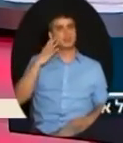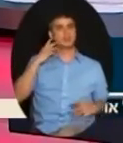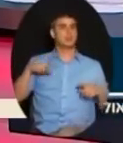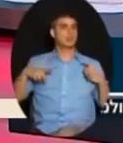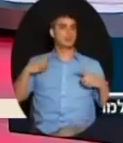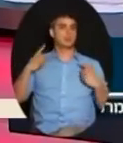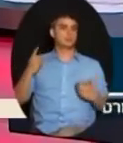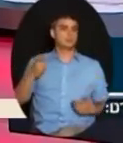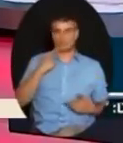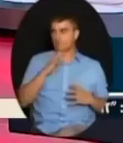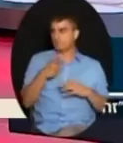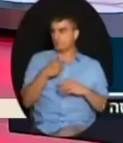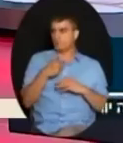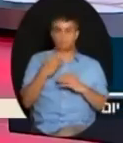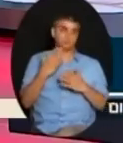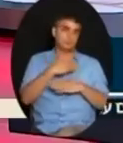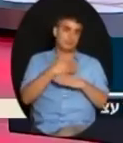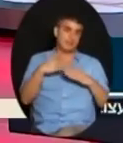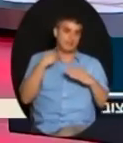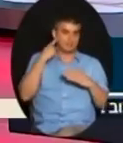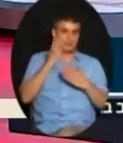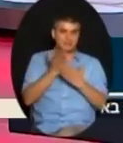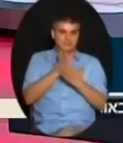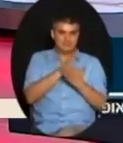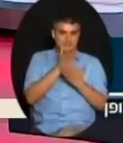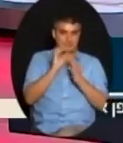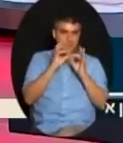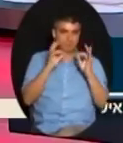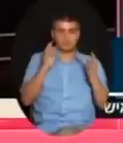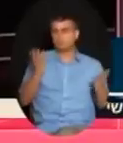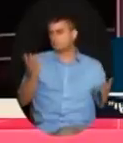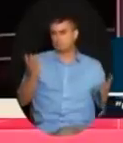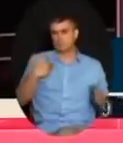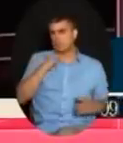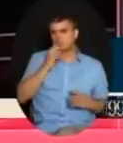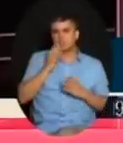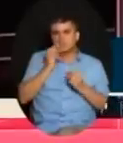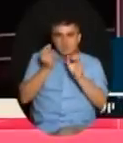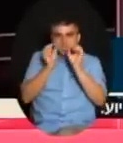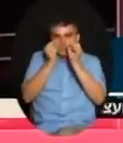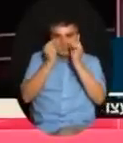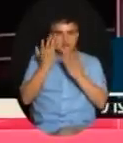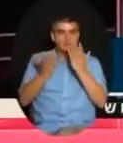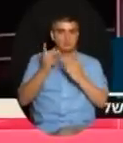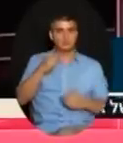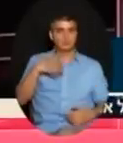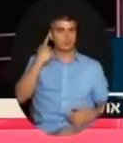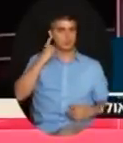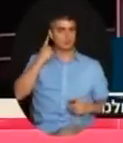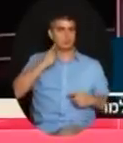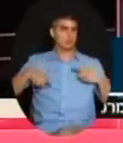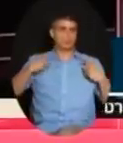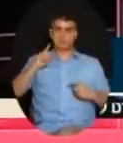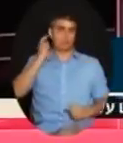תכונה מגונה. למרות שהקו הוא לפחות לדעתי מאוד מאוד דק. לא אכנס לדקויות, תראי, להיות נהנתן זה לא